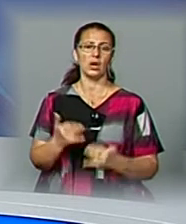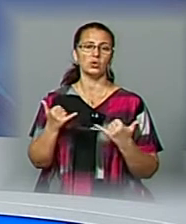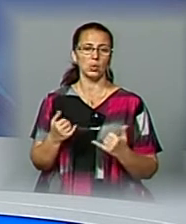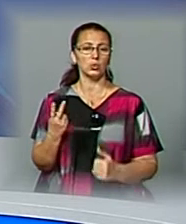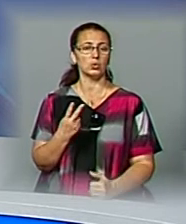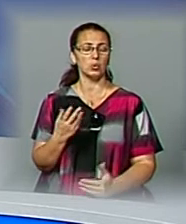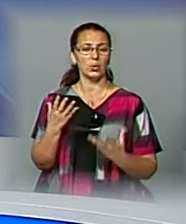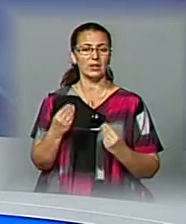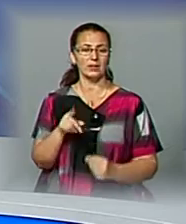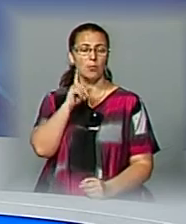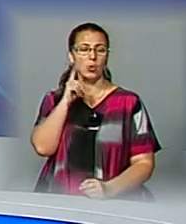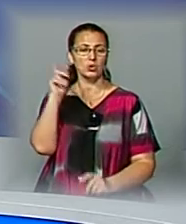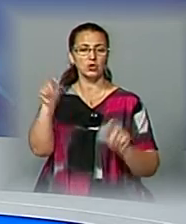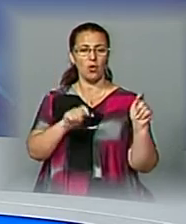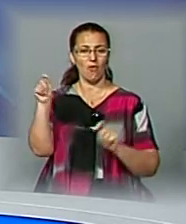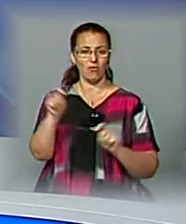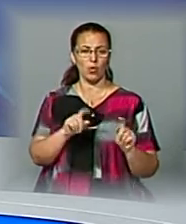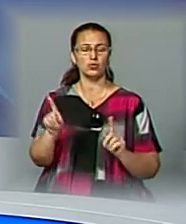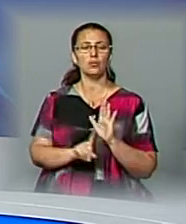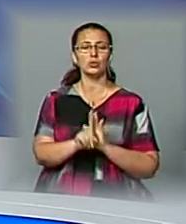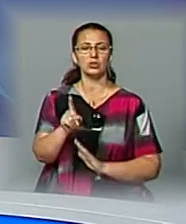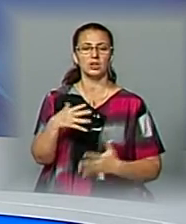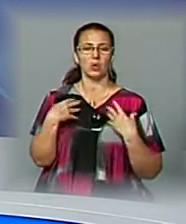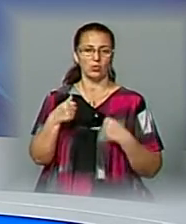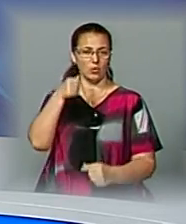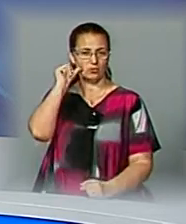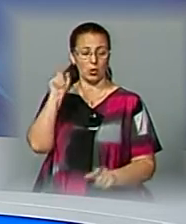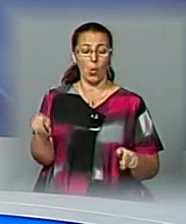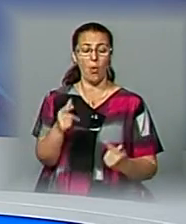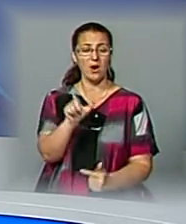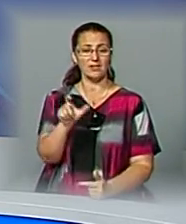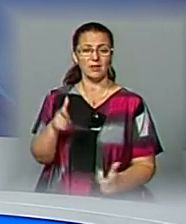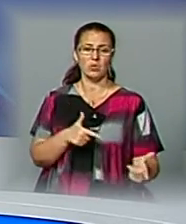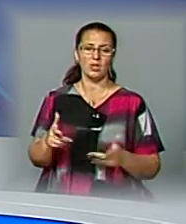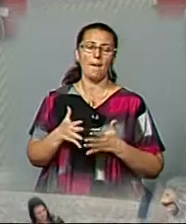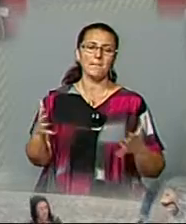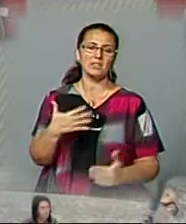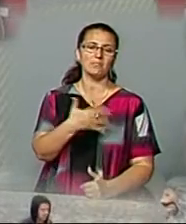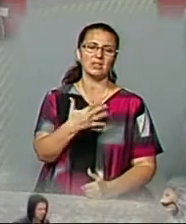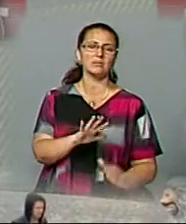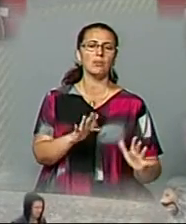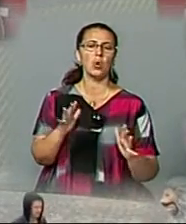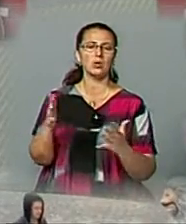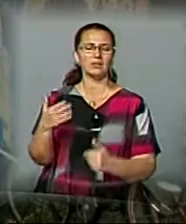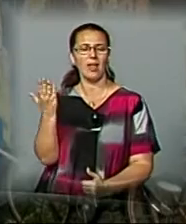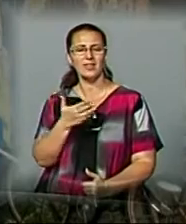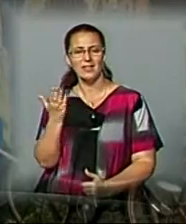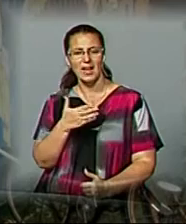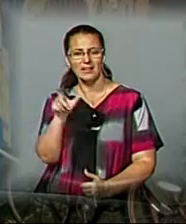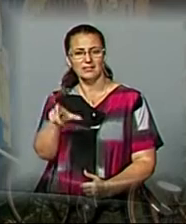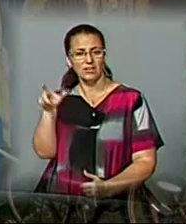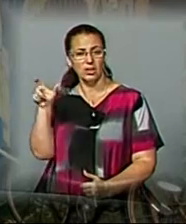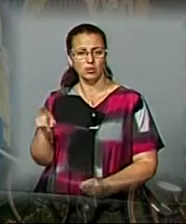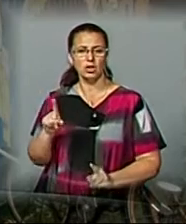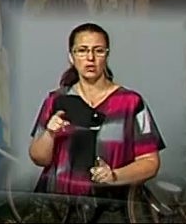Сьогодні другий день молодіжного форуму, який стартував у Львові вчора. Організатори підготували більше 50 подій. Це лекції львів'ян, які